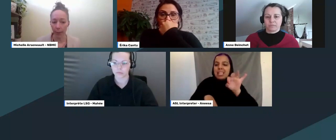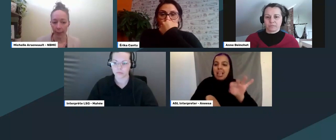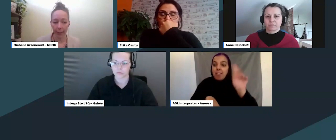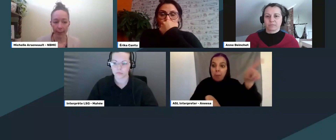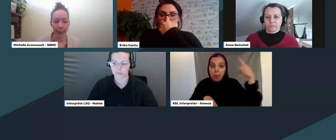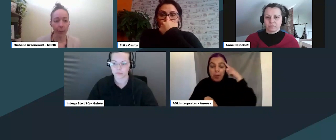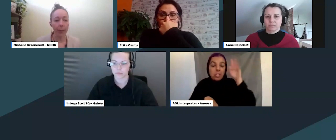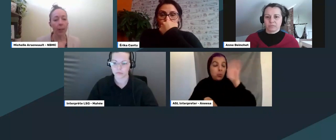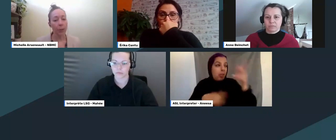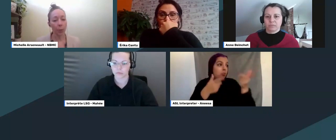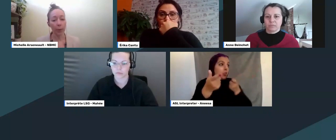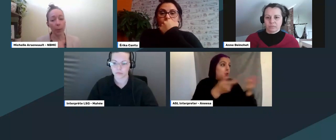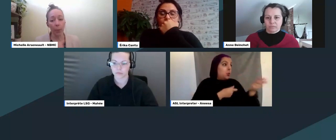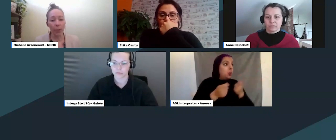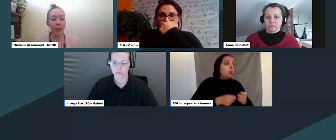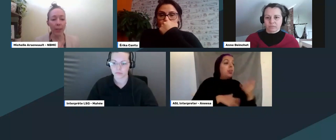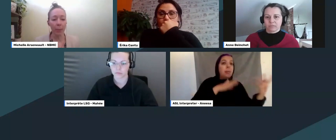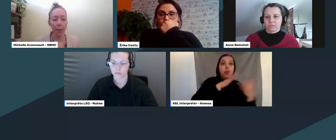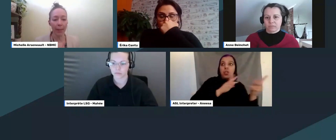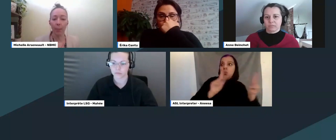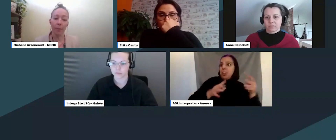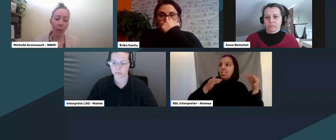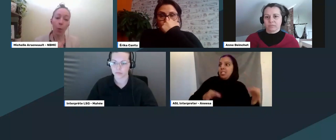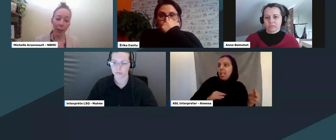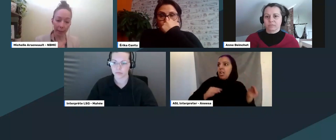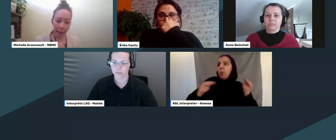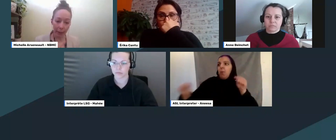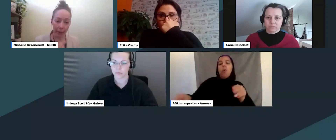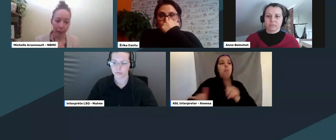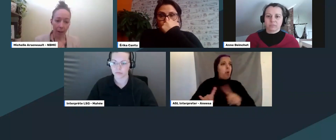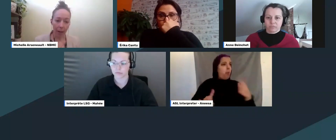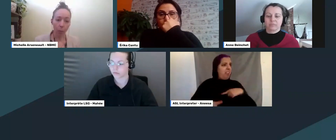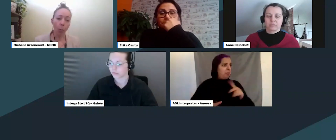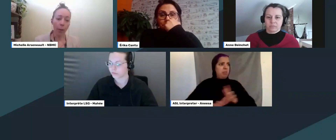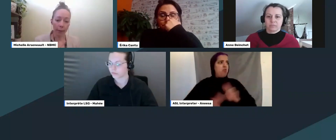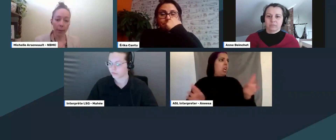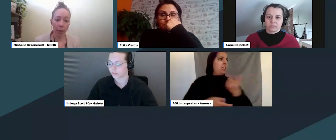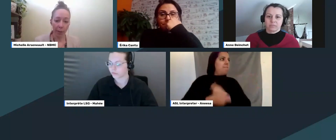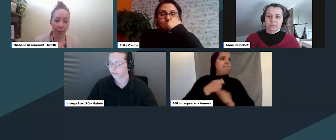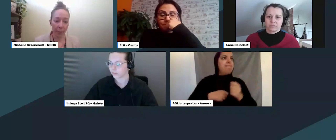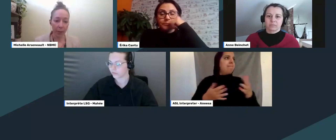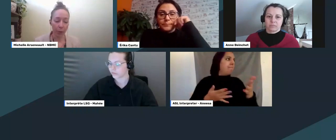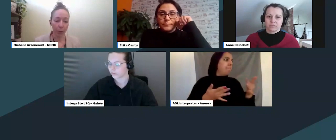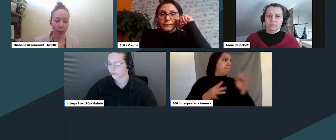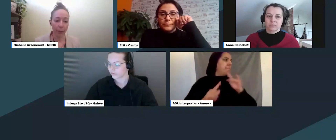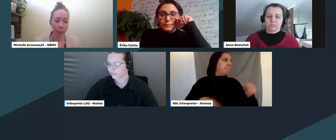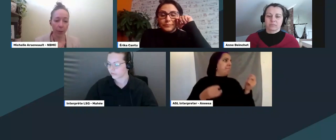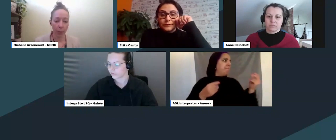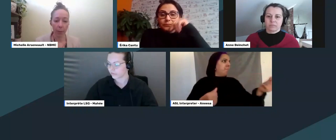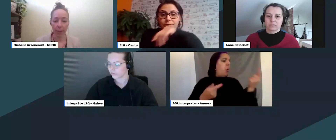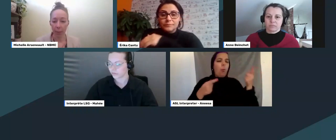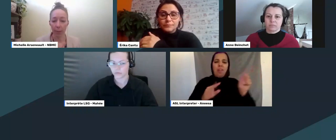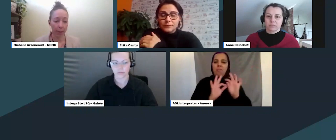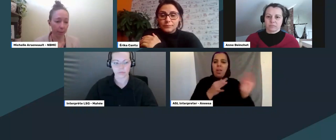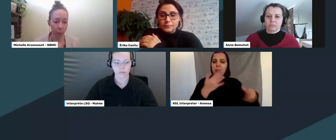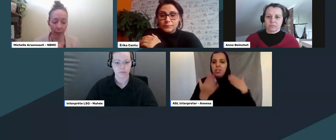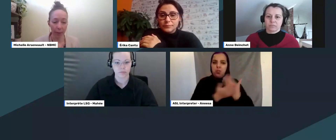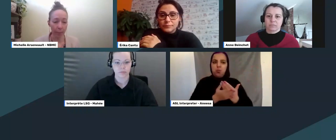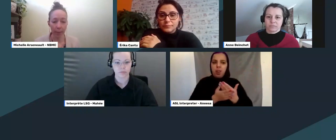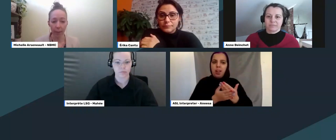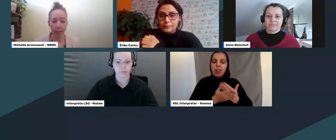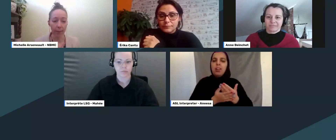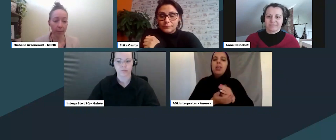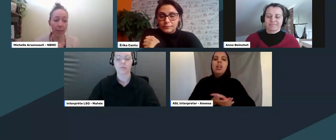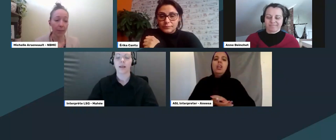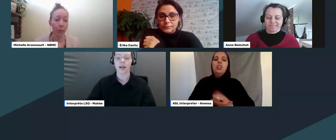donc, nous avons besoin d'être prêts pour justement agir de façon très rapide lorsqu'il y a des familles qui arrivent pour faire de notre mieux et quand